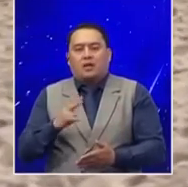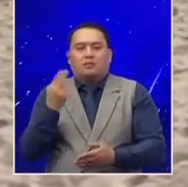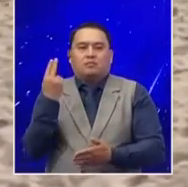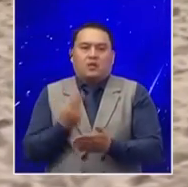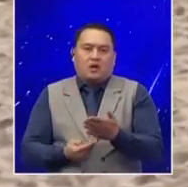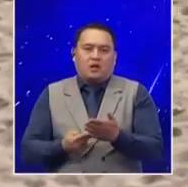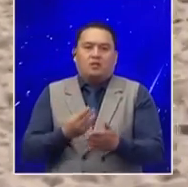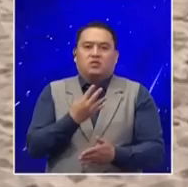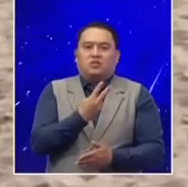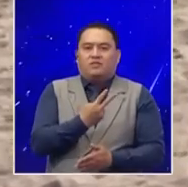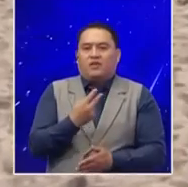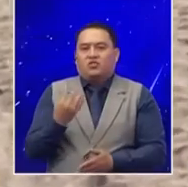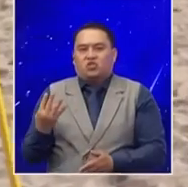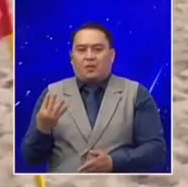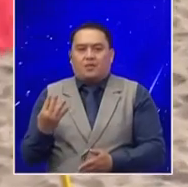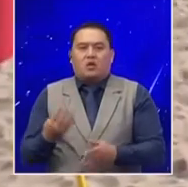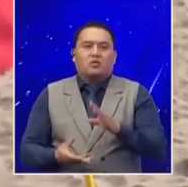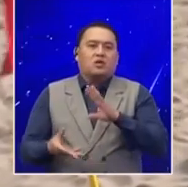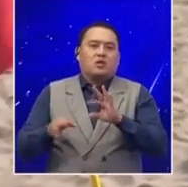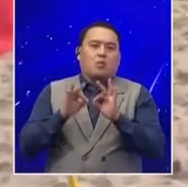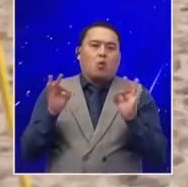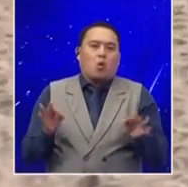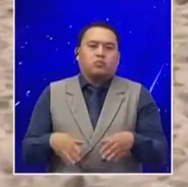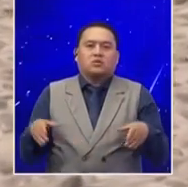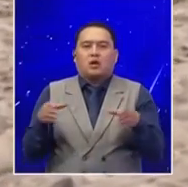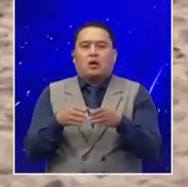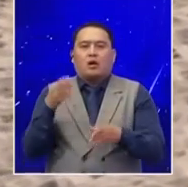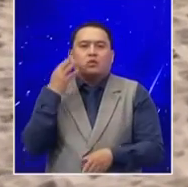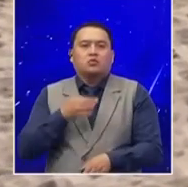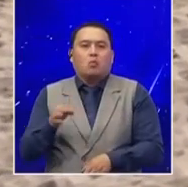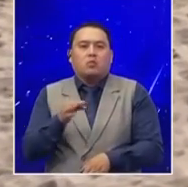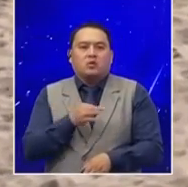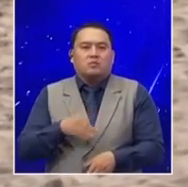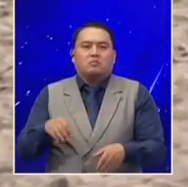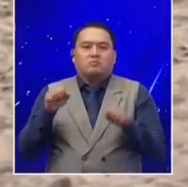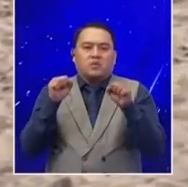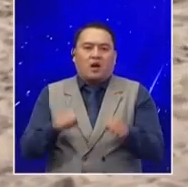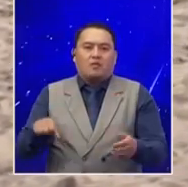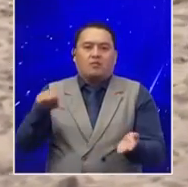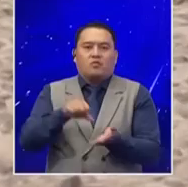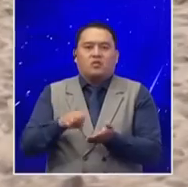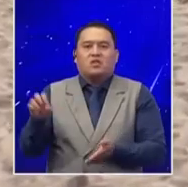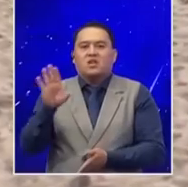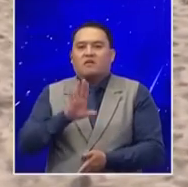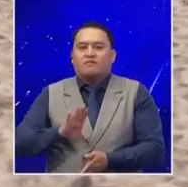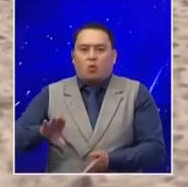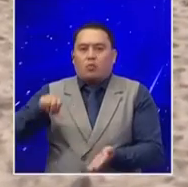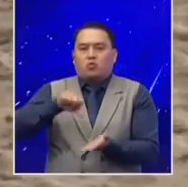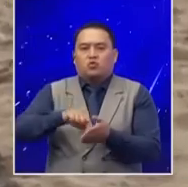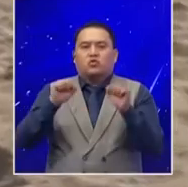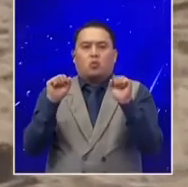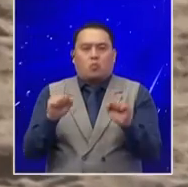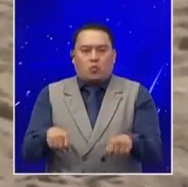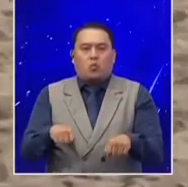«Арман» со счетом 2-4. Таким образом, команда Алматинской области получила право выступать в Лиге Европы.